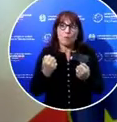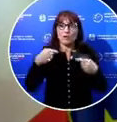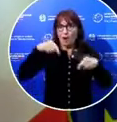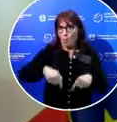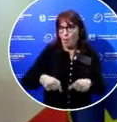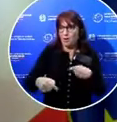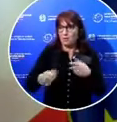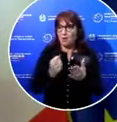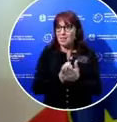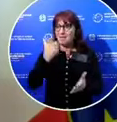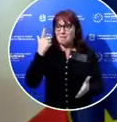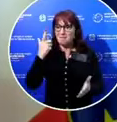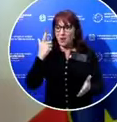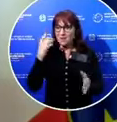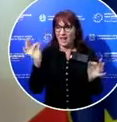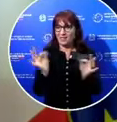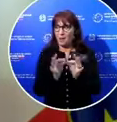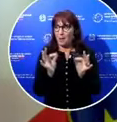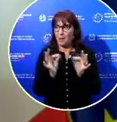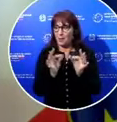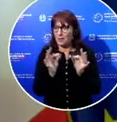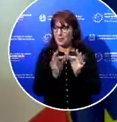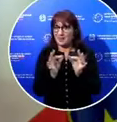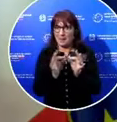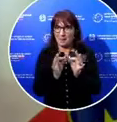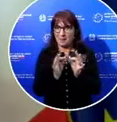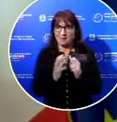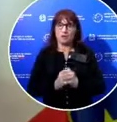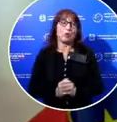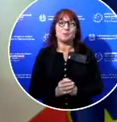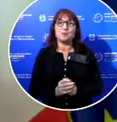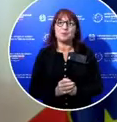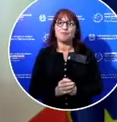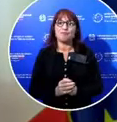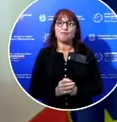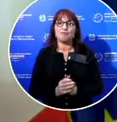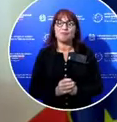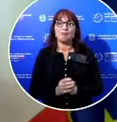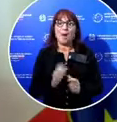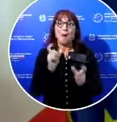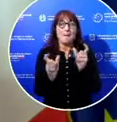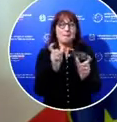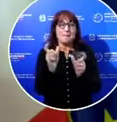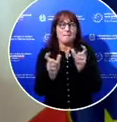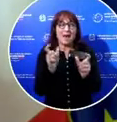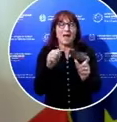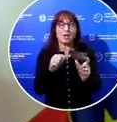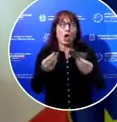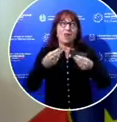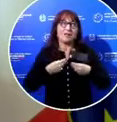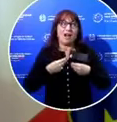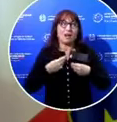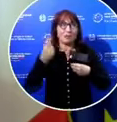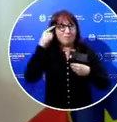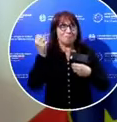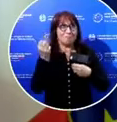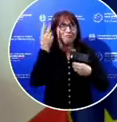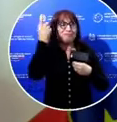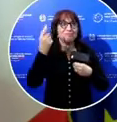questo importante appuntamento di nuovo. Nella direzione indicata dalle parole, sempre fonte di ispirazione, del Presidente